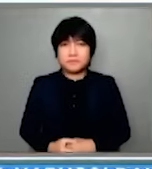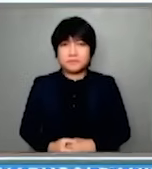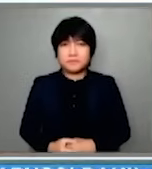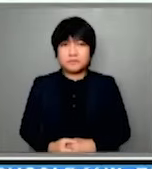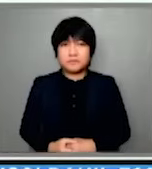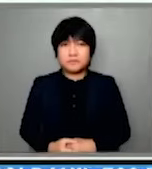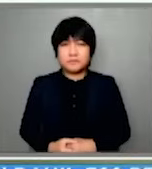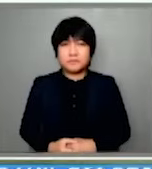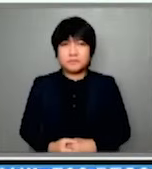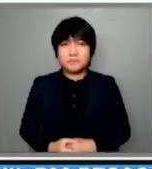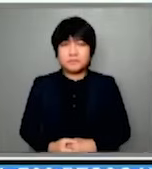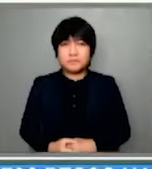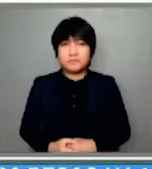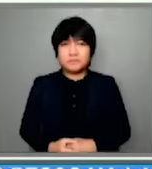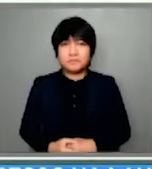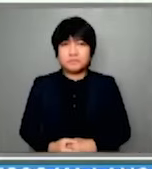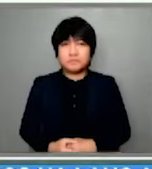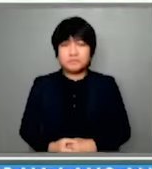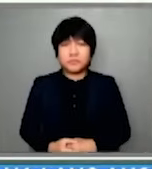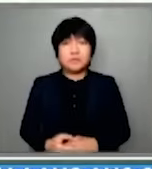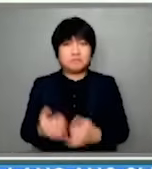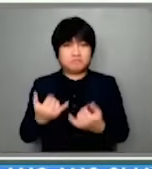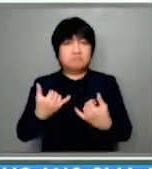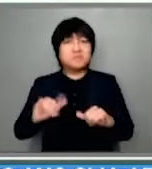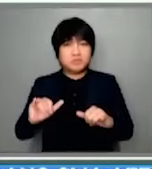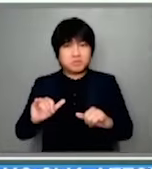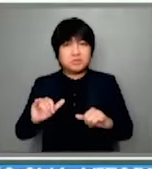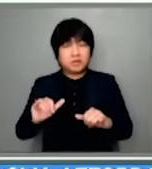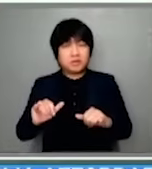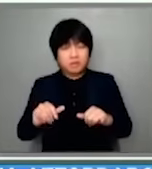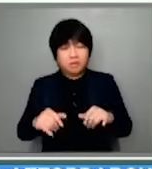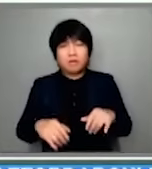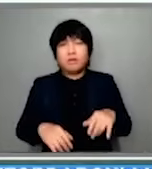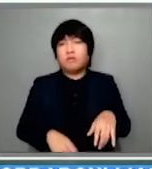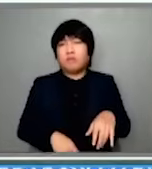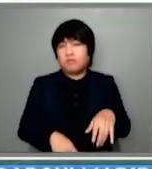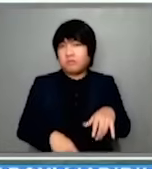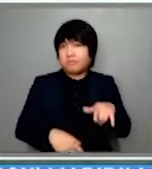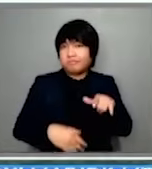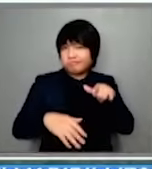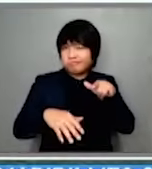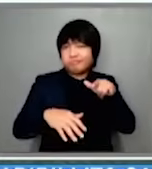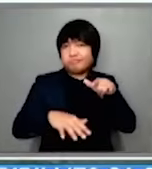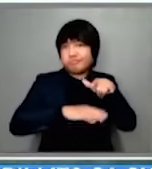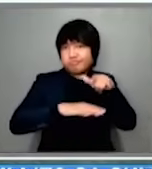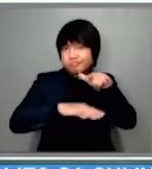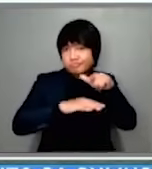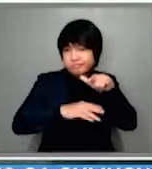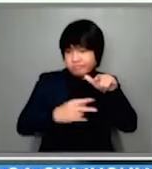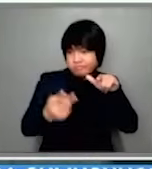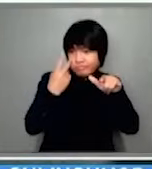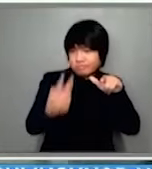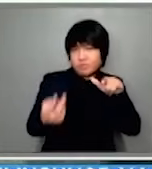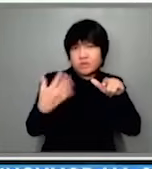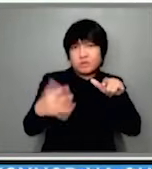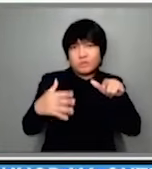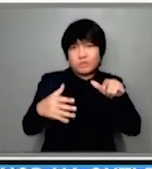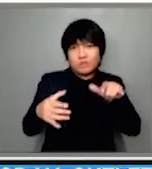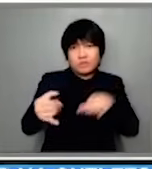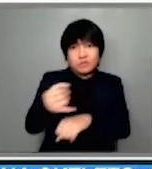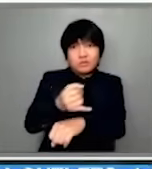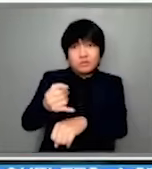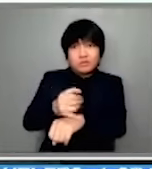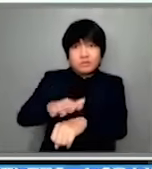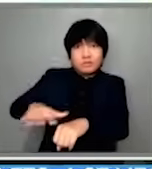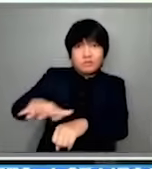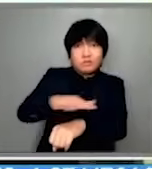Pero nakalapit pa rin kami. Sapat para matanaw ang animoy napakalaking syudad sa gitna ng dagat. Nasa 500